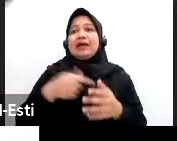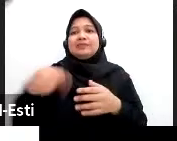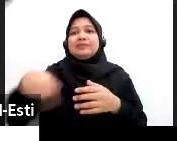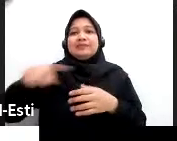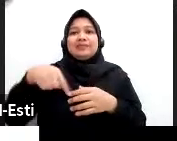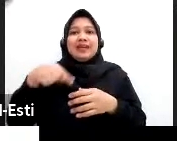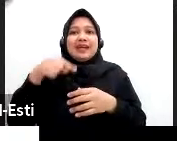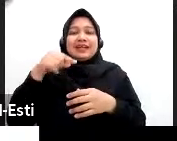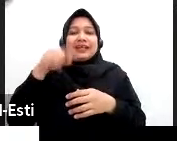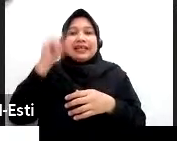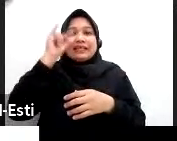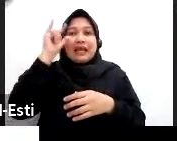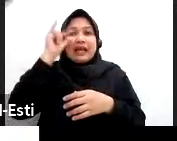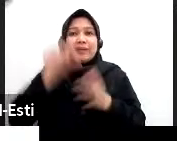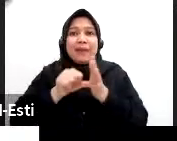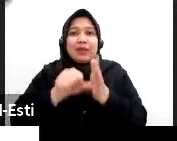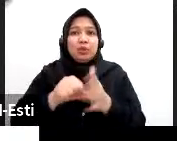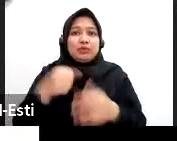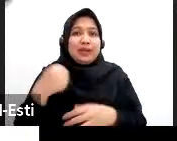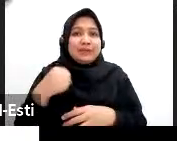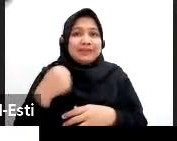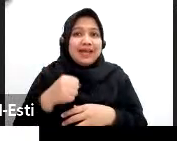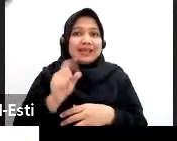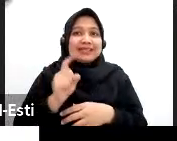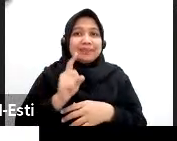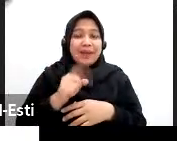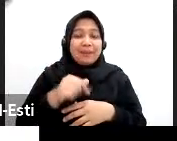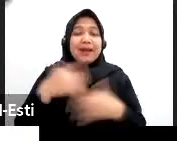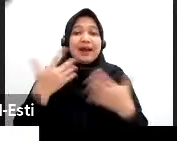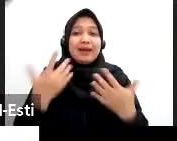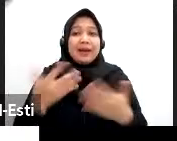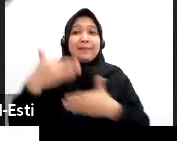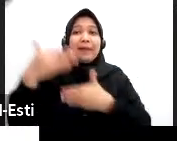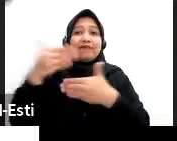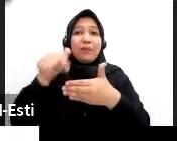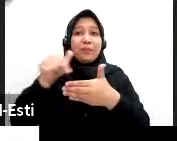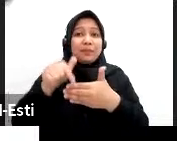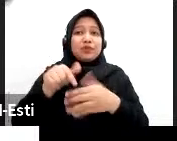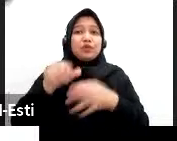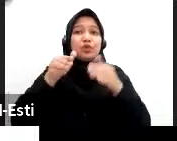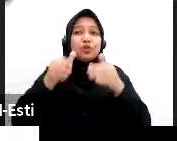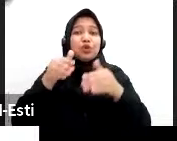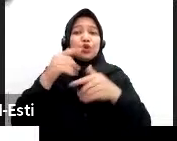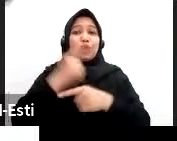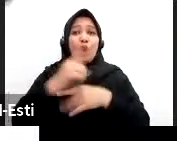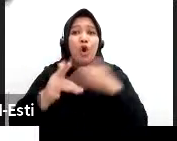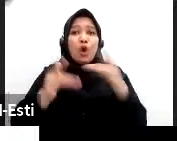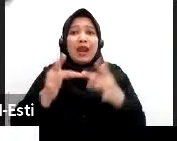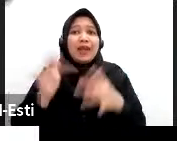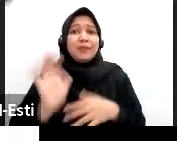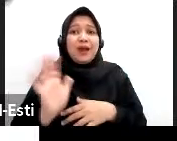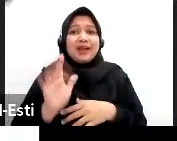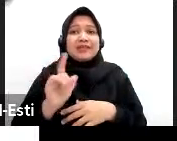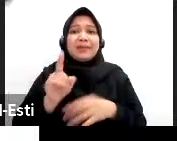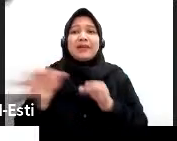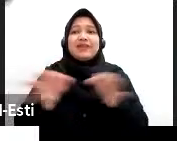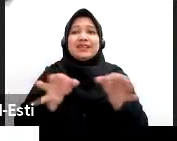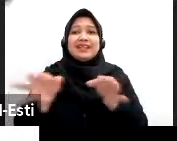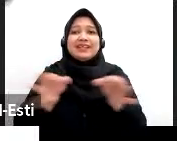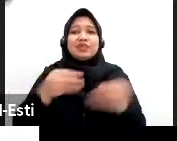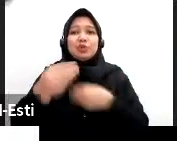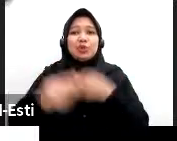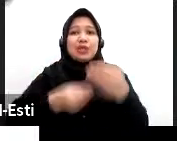si platform tanpa form bukan merupakan marketplace karena tidak ada apa namanya 34 sensasi prasasti